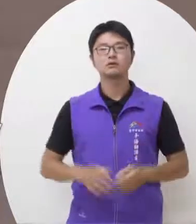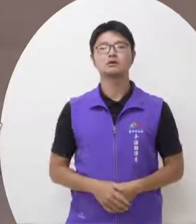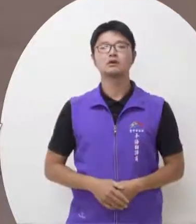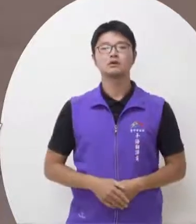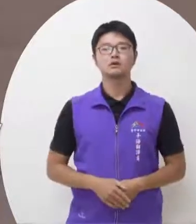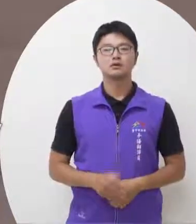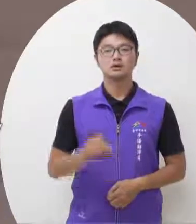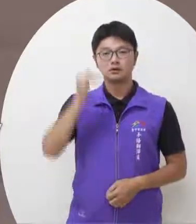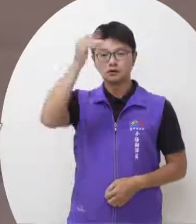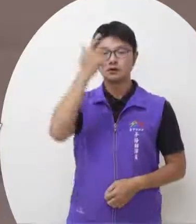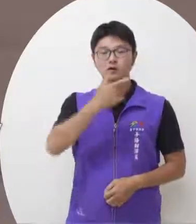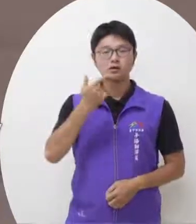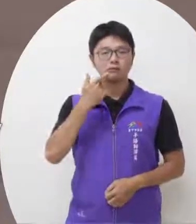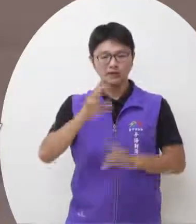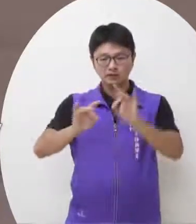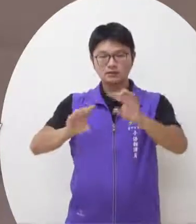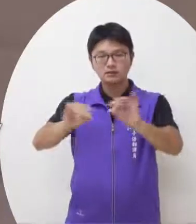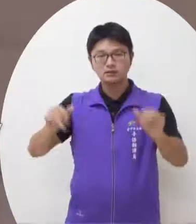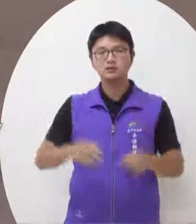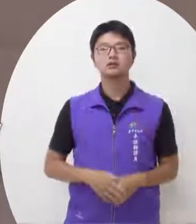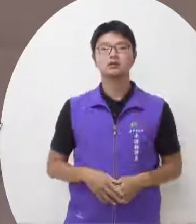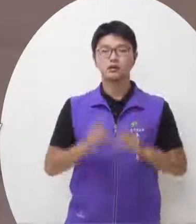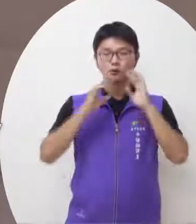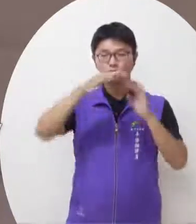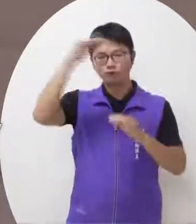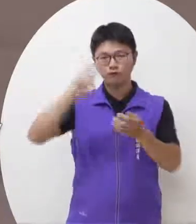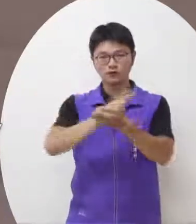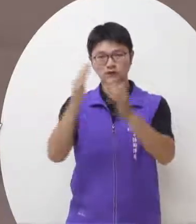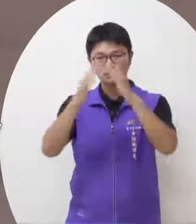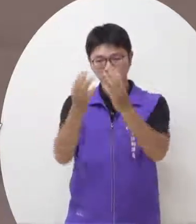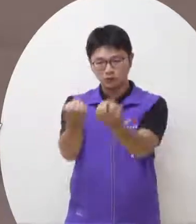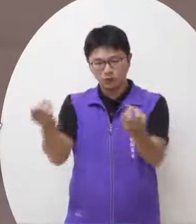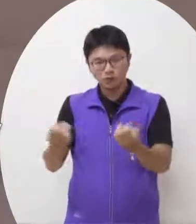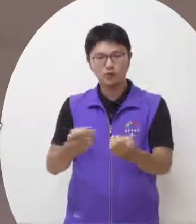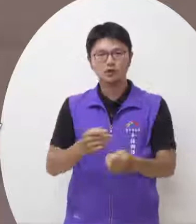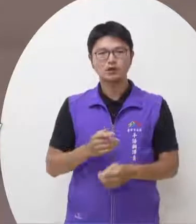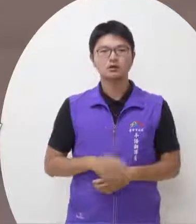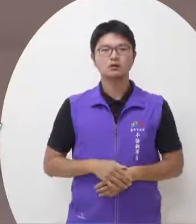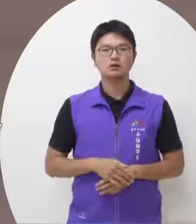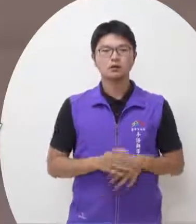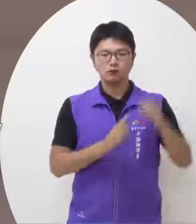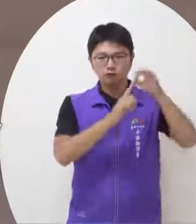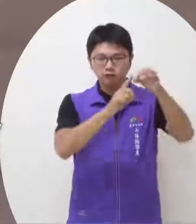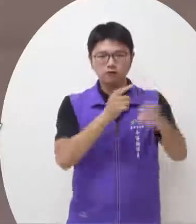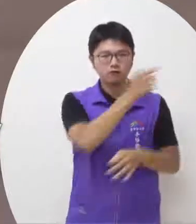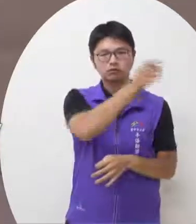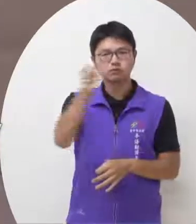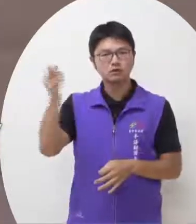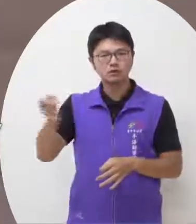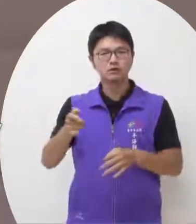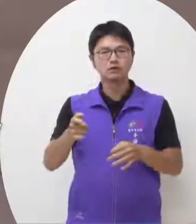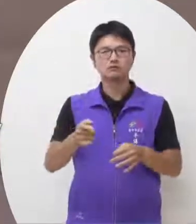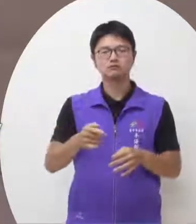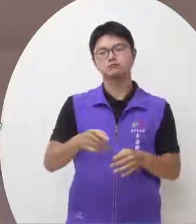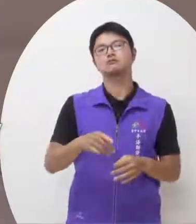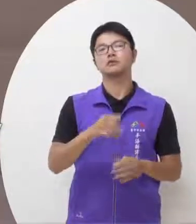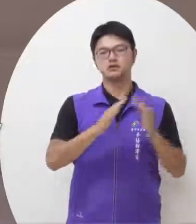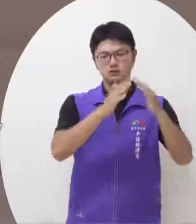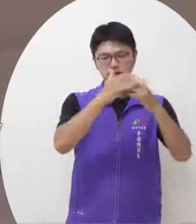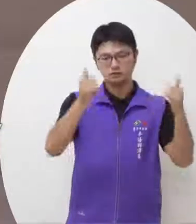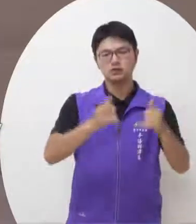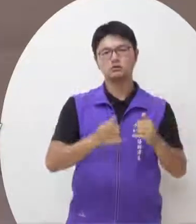美湿地，你要去雾峰林家花园，或者你要这样，市民超过10公里都10块钱，几乎是